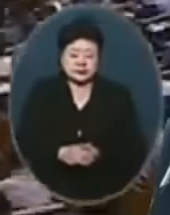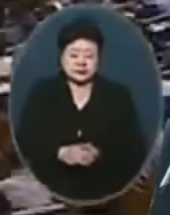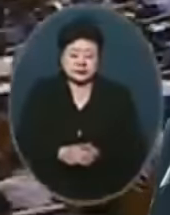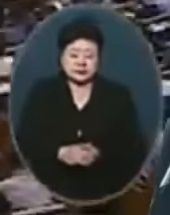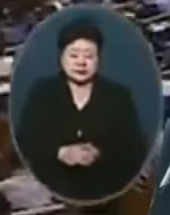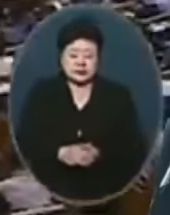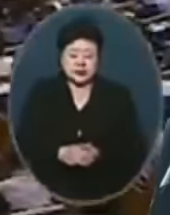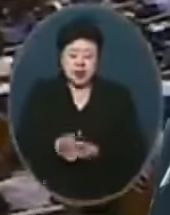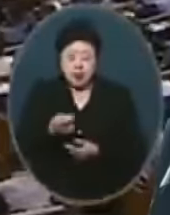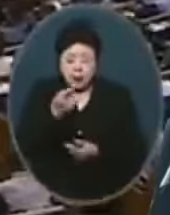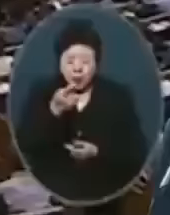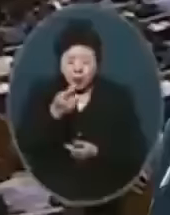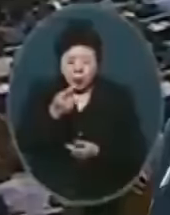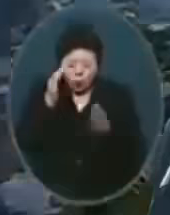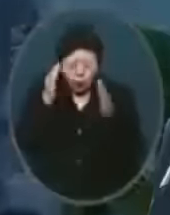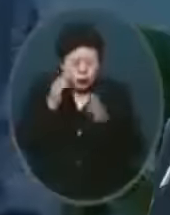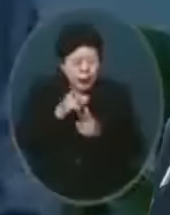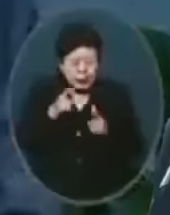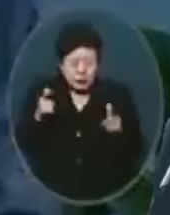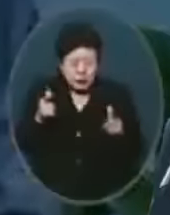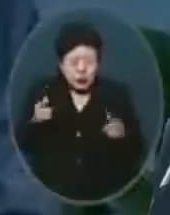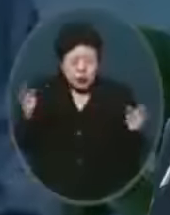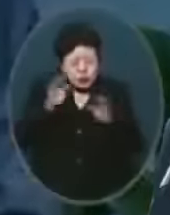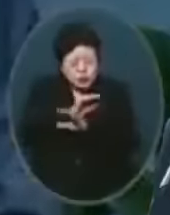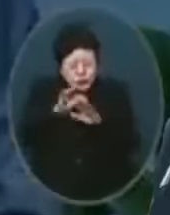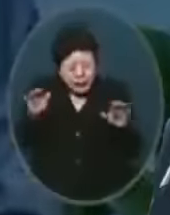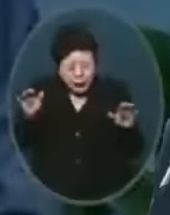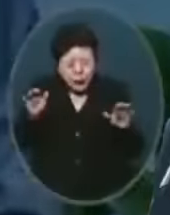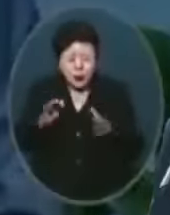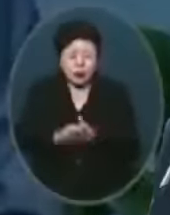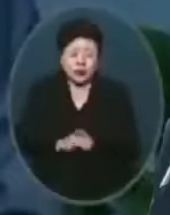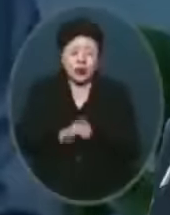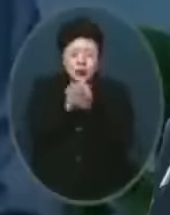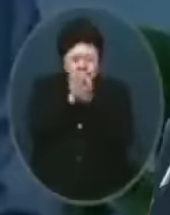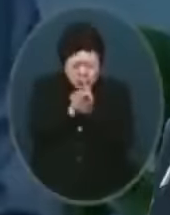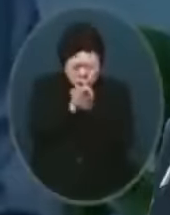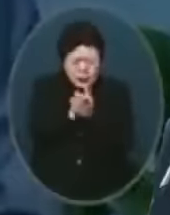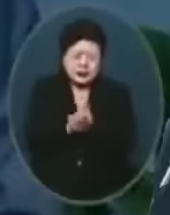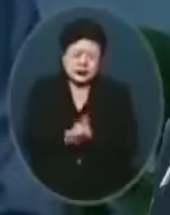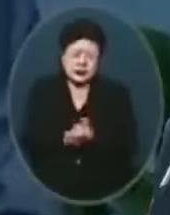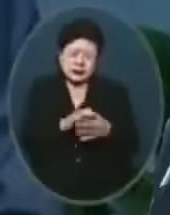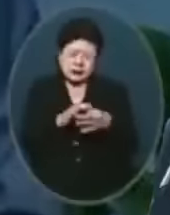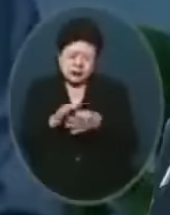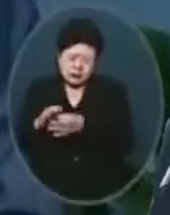학습이나 지식을 통해서 한 것이 아니라 주야로 기도하면서